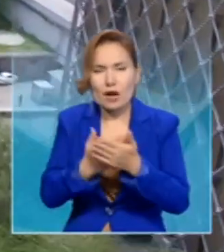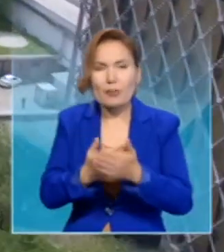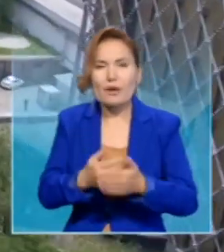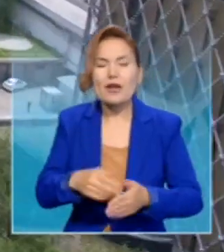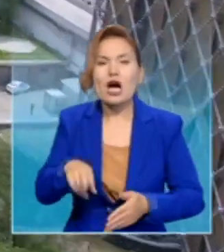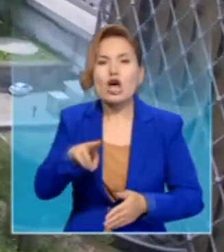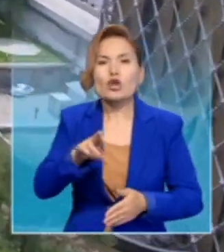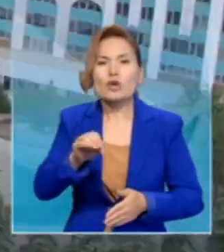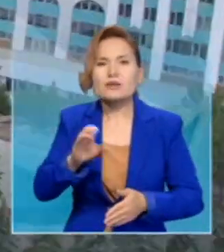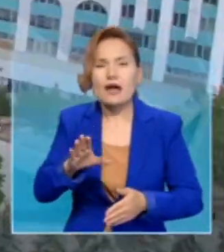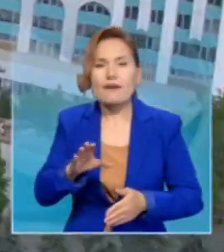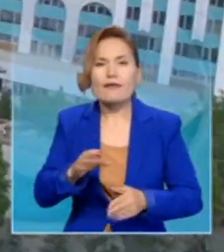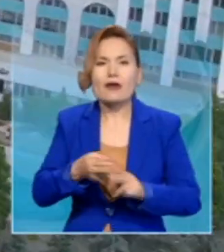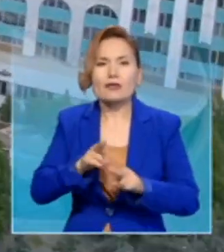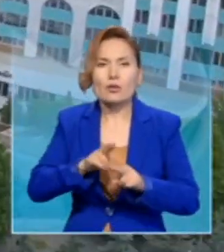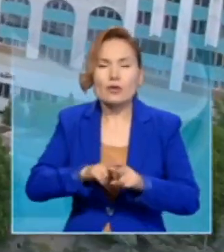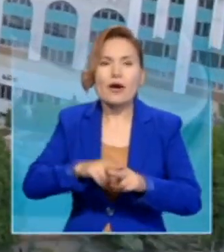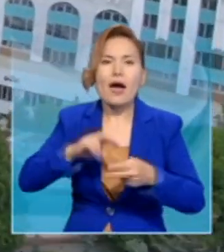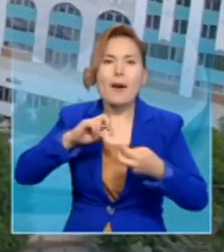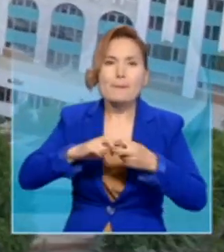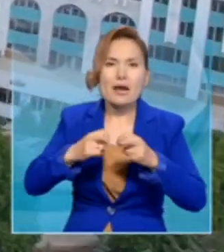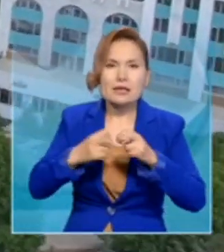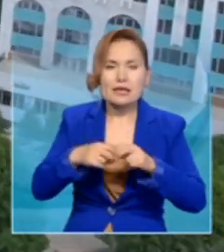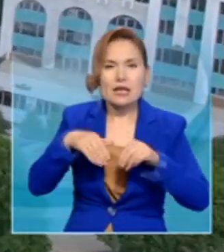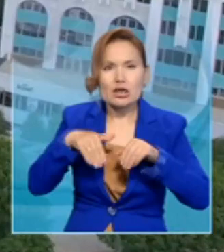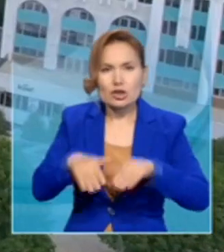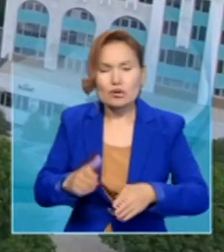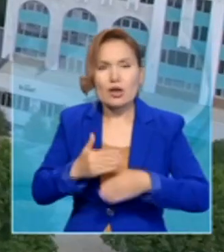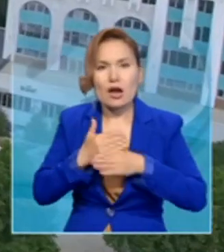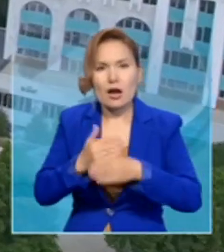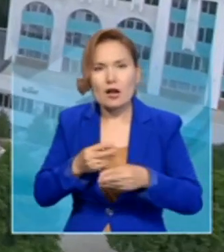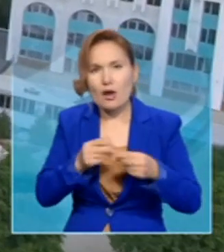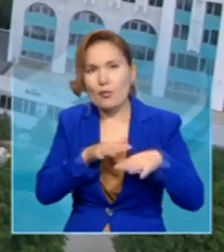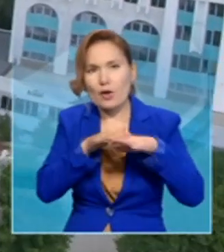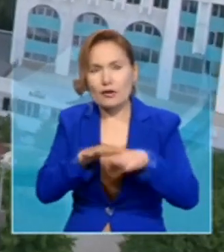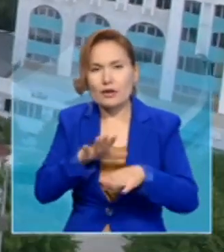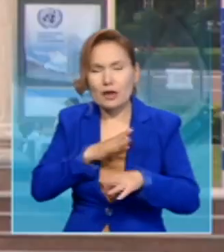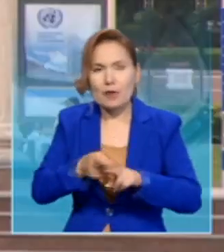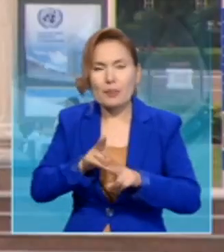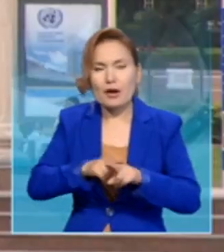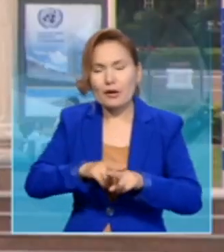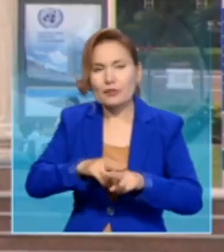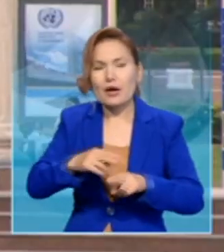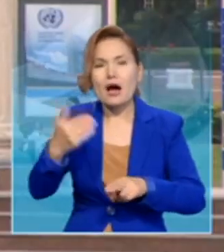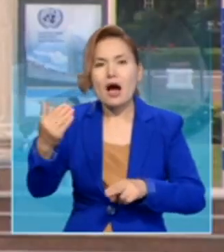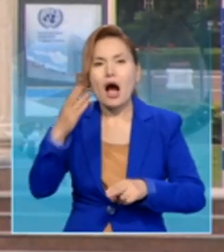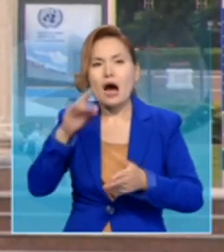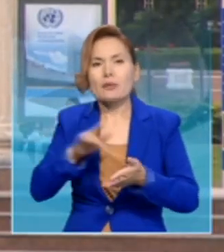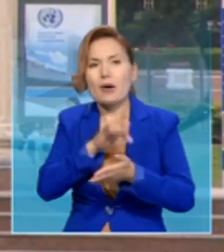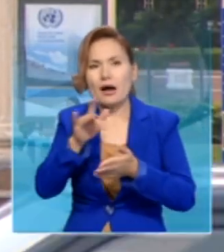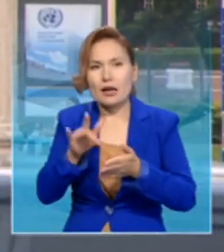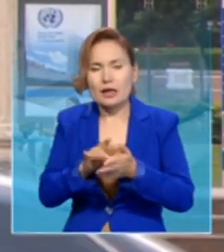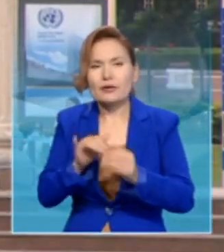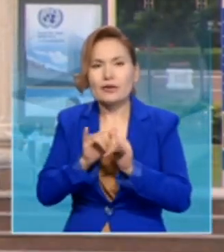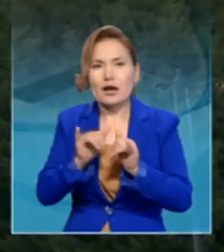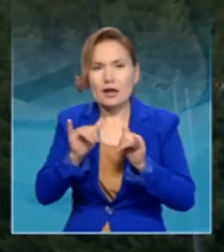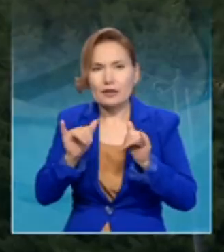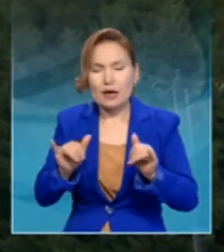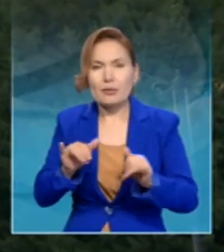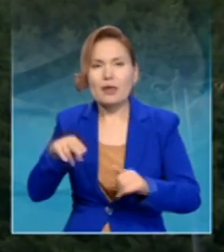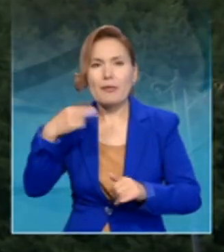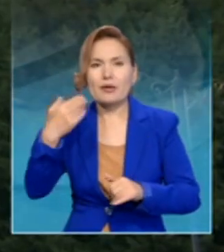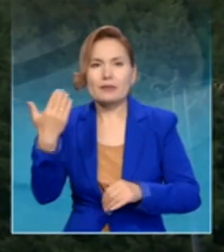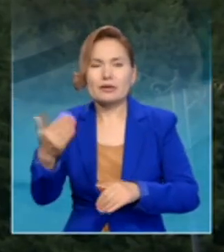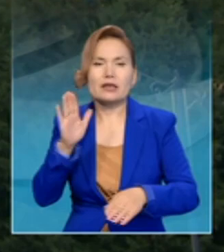бірқатар әлеуметтік мәселелерді шешуге қаржы бөлінгенін айтты. Кездесу соңында мемлекет басшысы Алматы қаласын одан әрі дамыту жөнінде